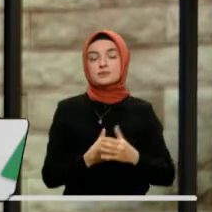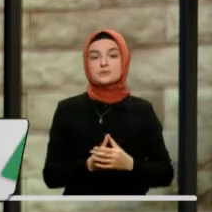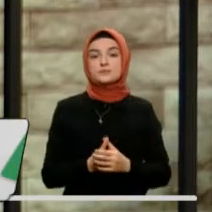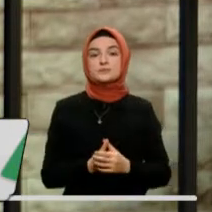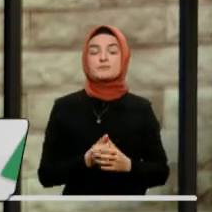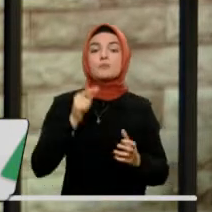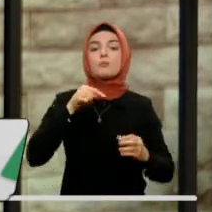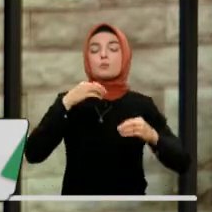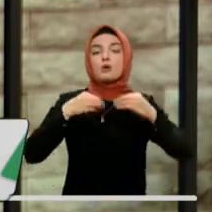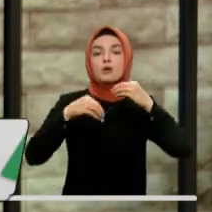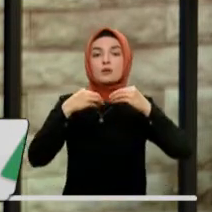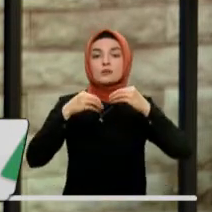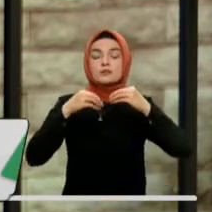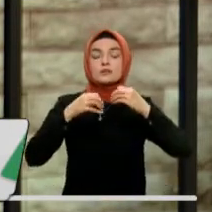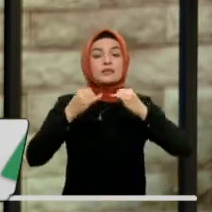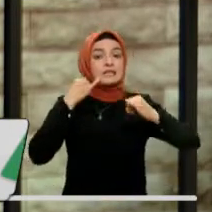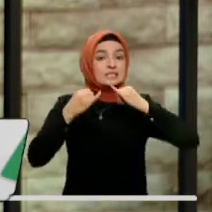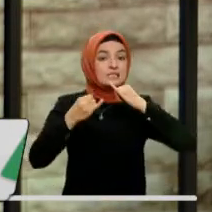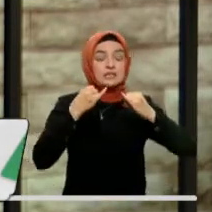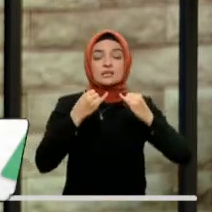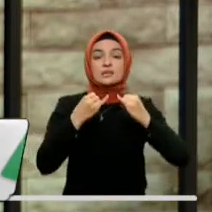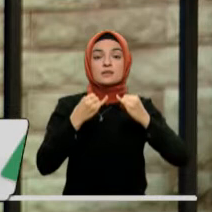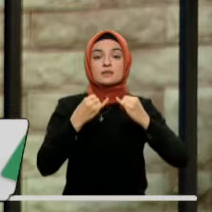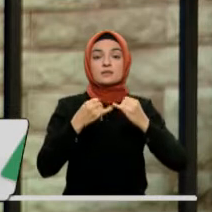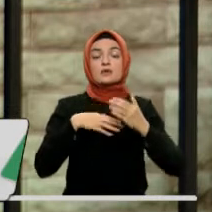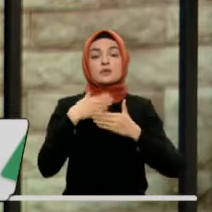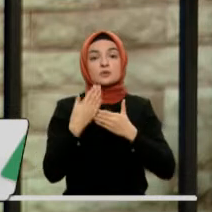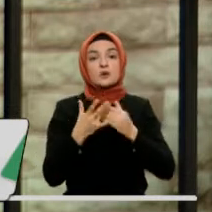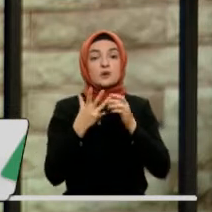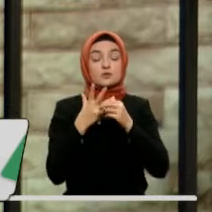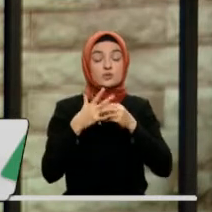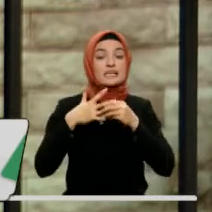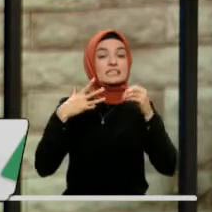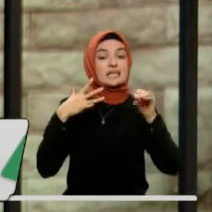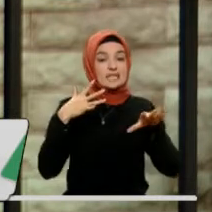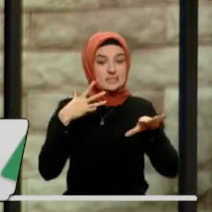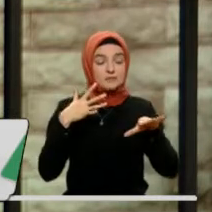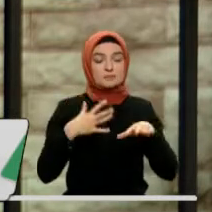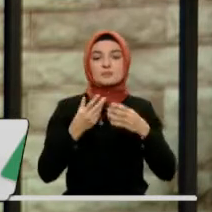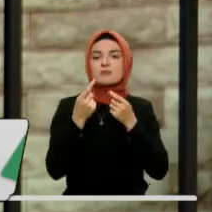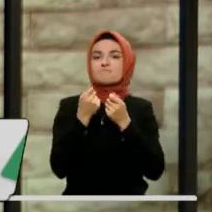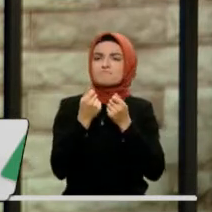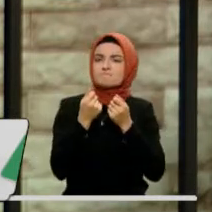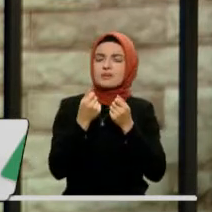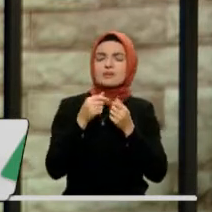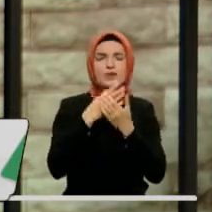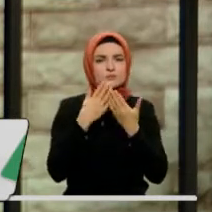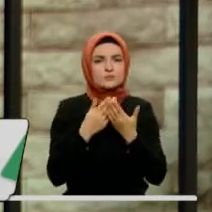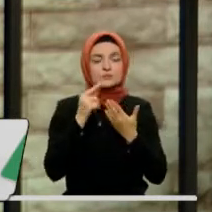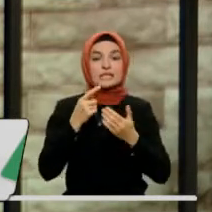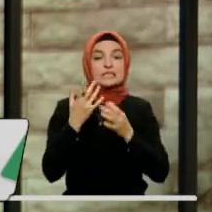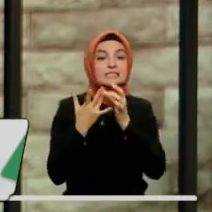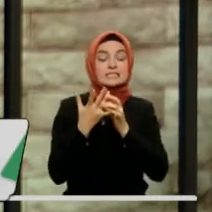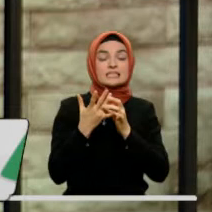O alışverişteki çatışmalar... Sonra yüzüklerin alınması, ekonomik durum, nişanın